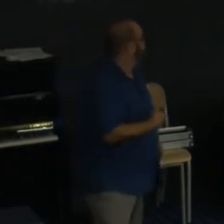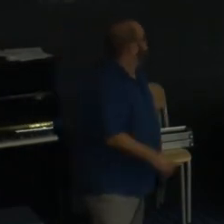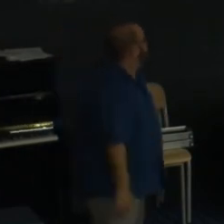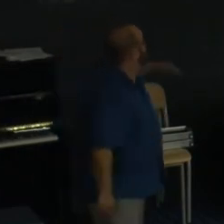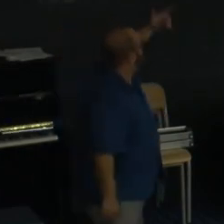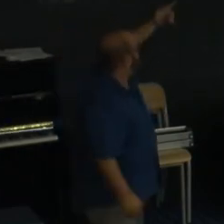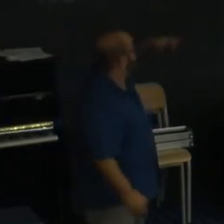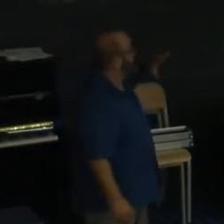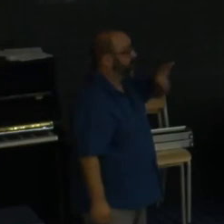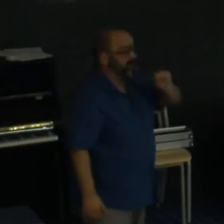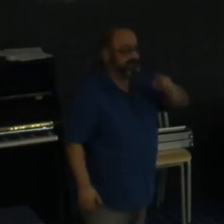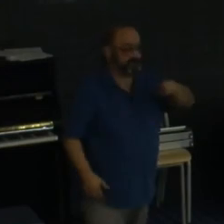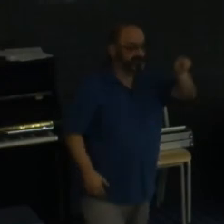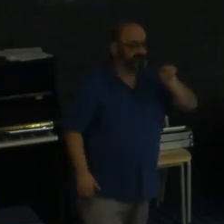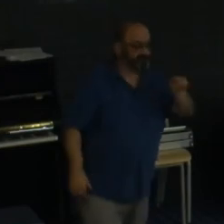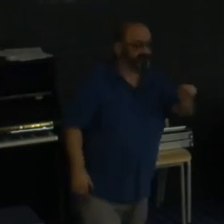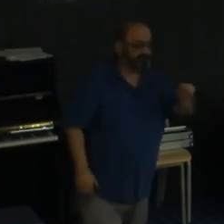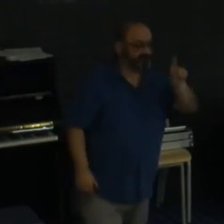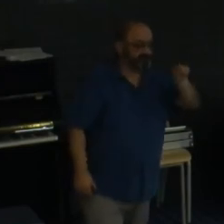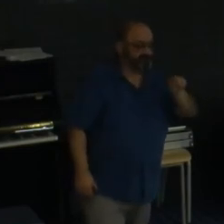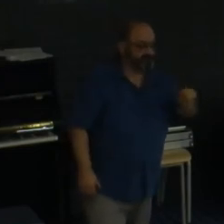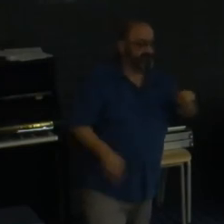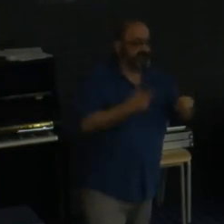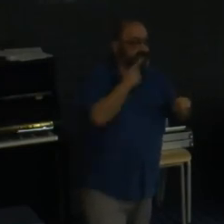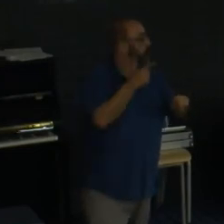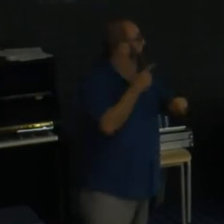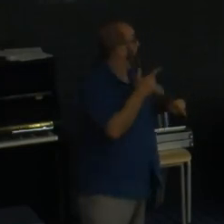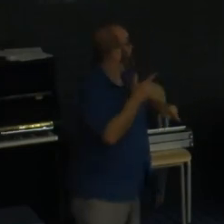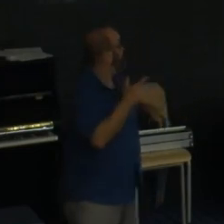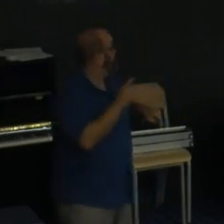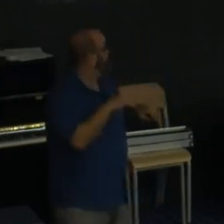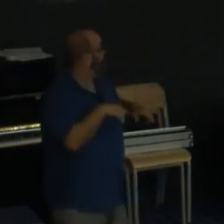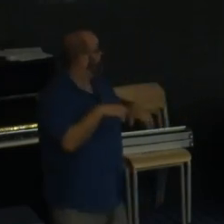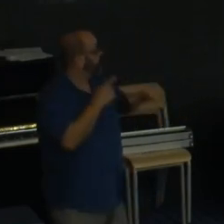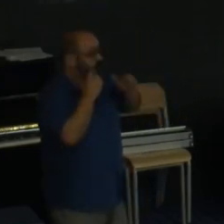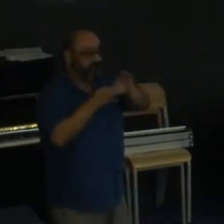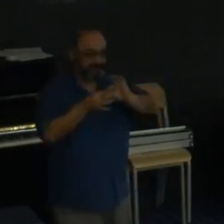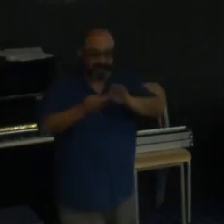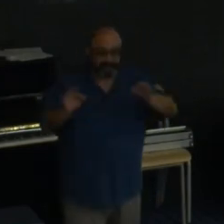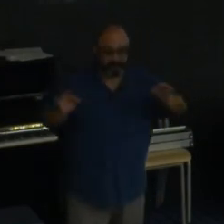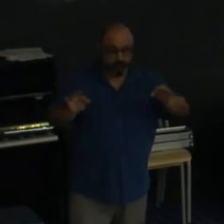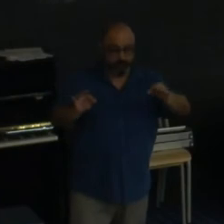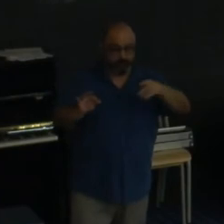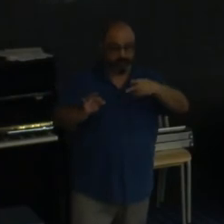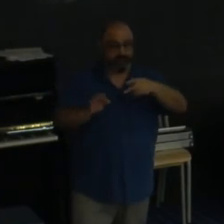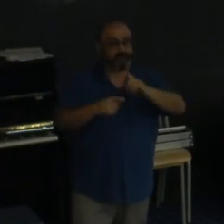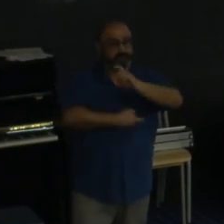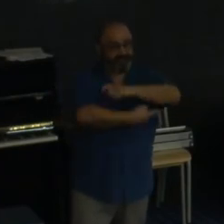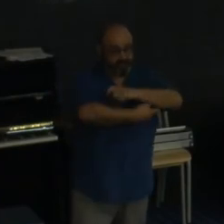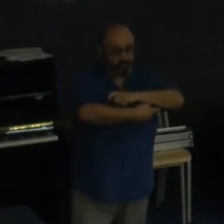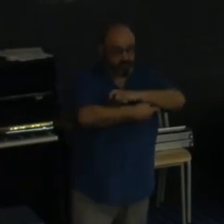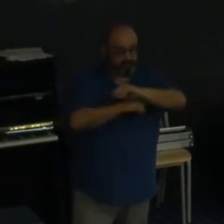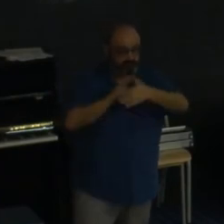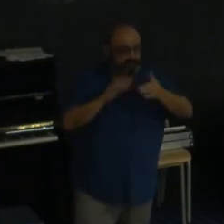il y a le point d'exclamation où on peut exprimer une expression Python directement. On a le alias,